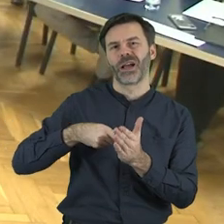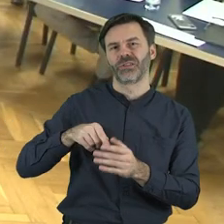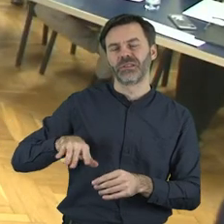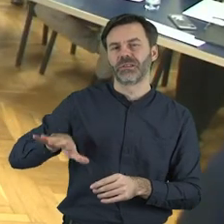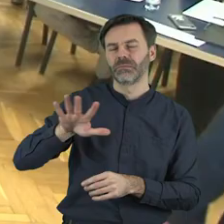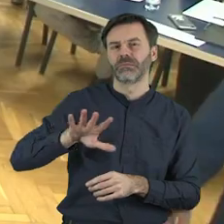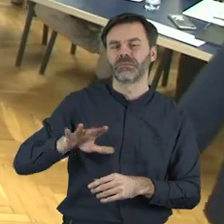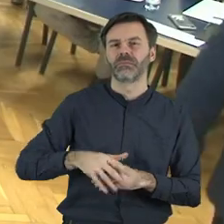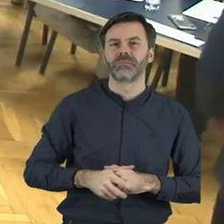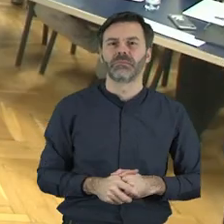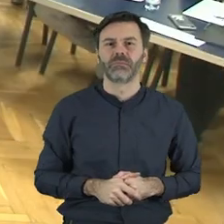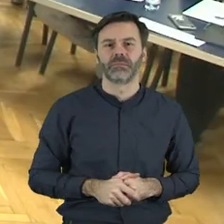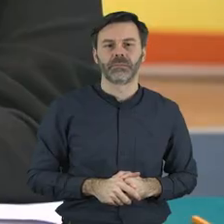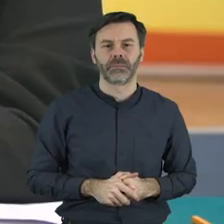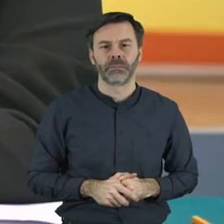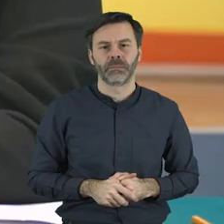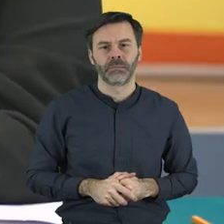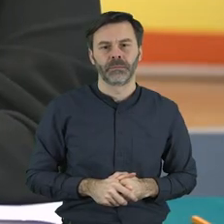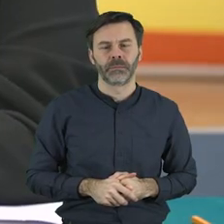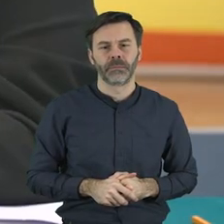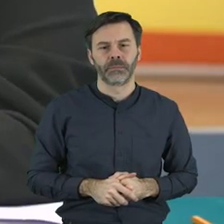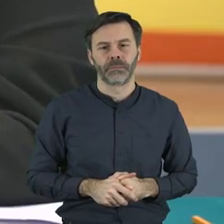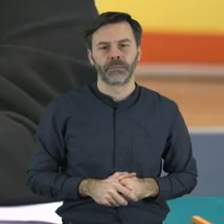Dziękuję bardzo. Czy ktoś jeszcze z państwa radnych?